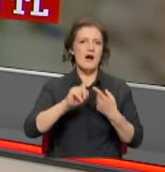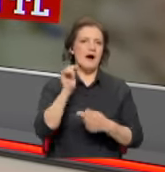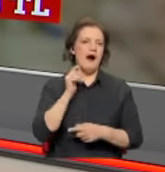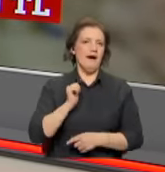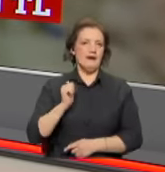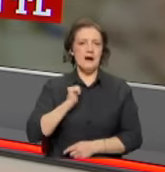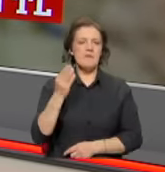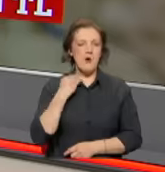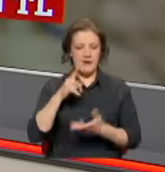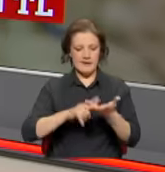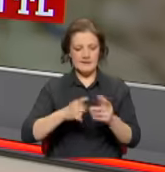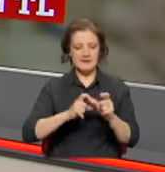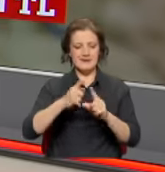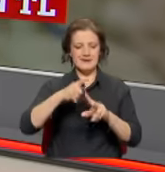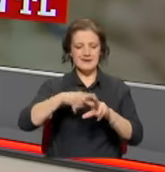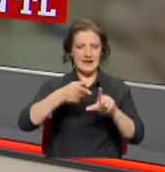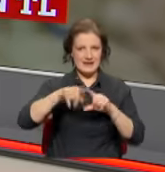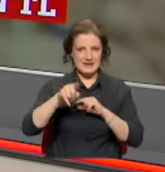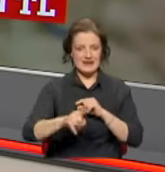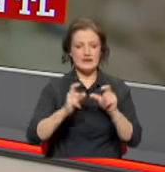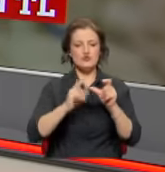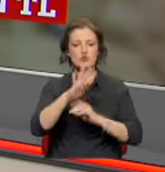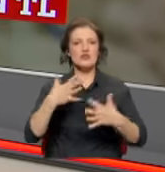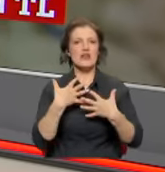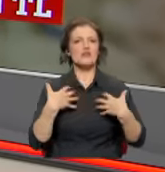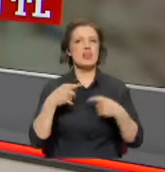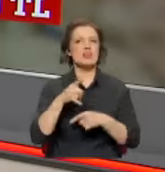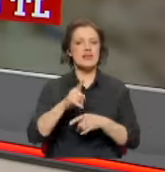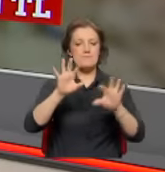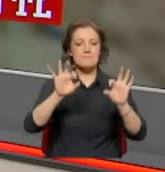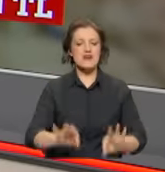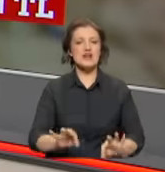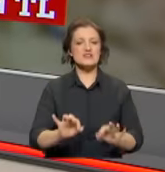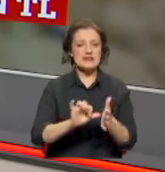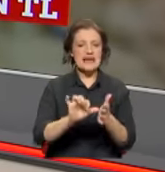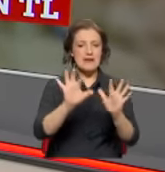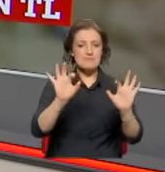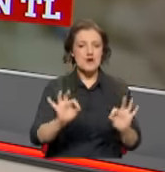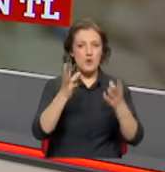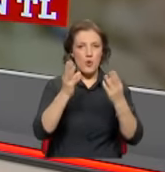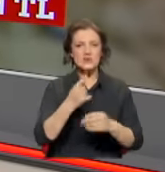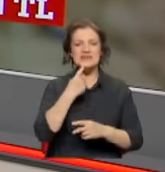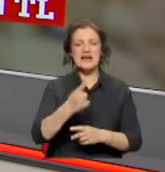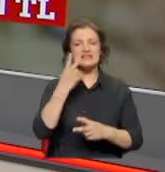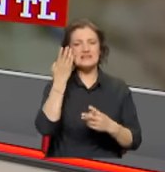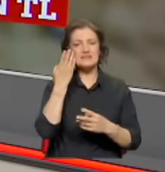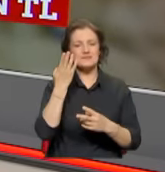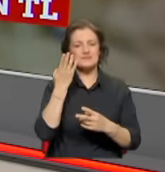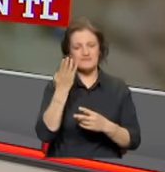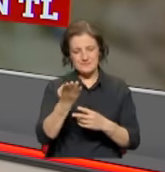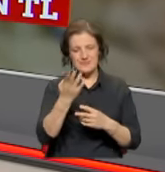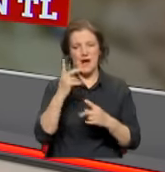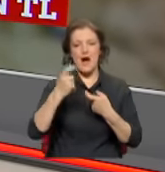onları da hatırlatalım. Staj, çıraklık, sosyal güvenlik başlangıcı olsun diyen izleyicilerimiz. Atanmayan